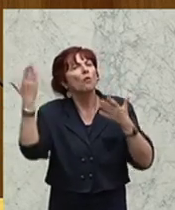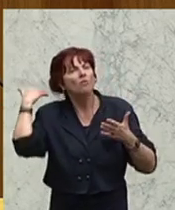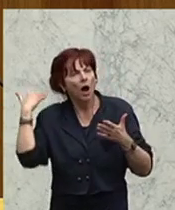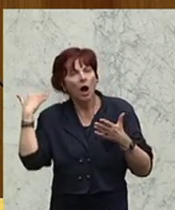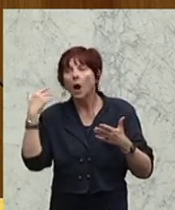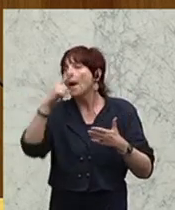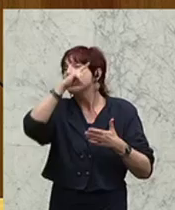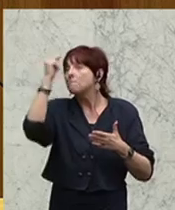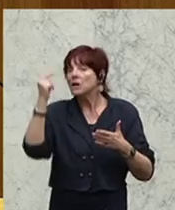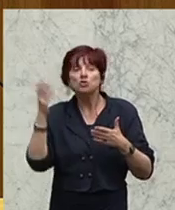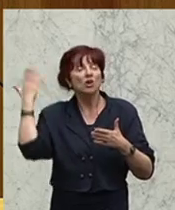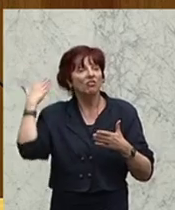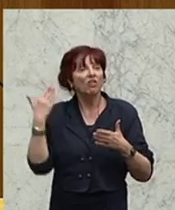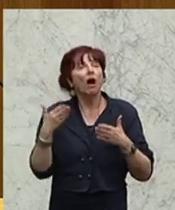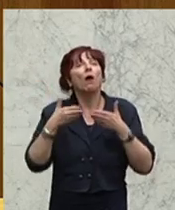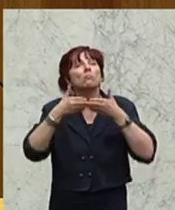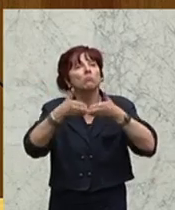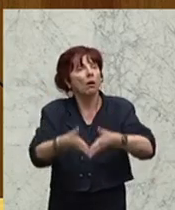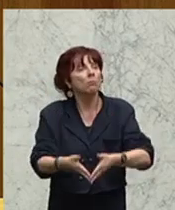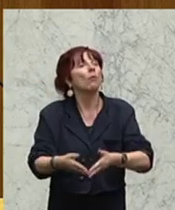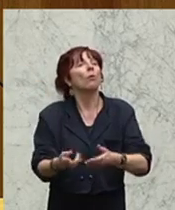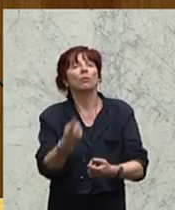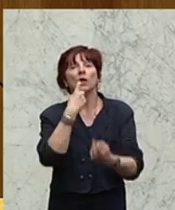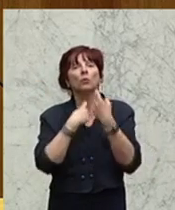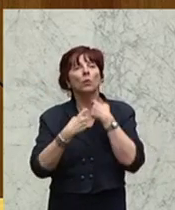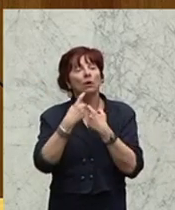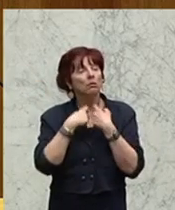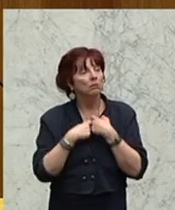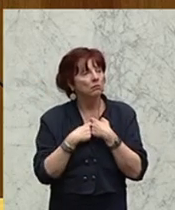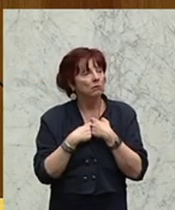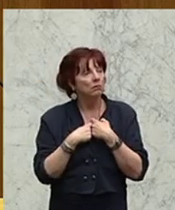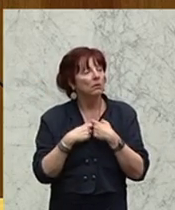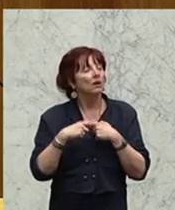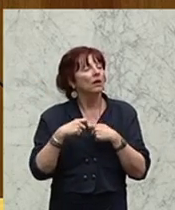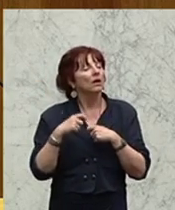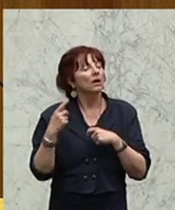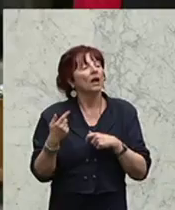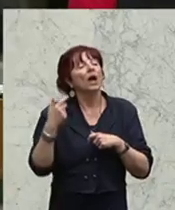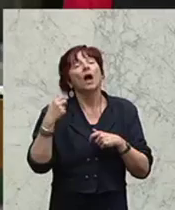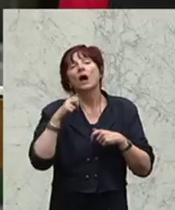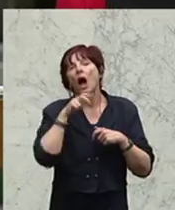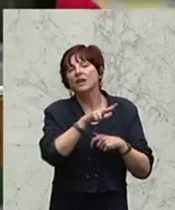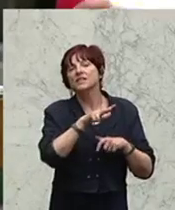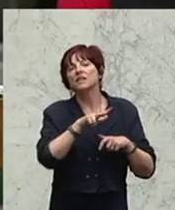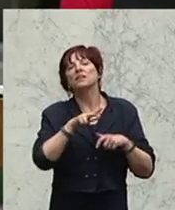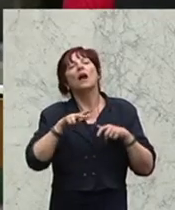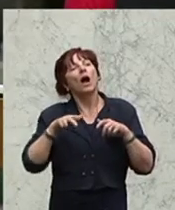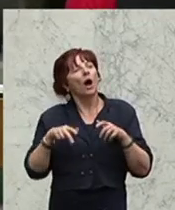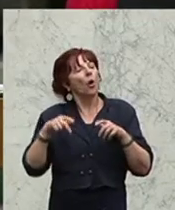sind? Ich darf schon erinnern, dass im Zeitpunkt vom 18.10.2013 bis zum